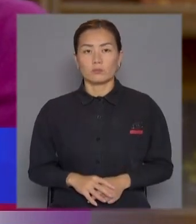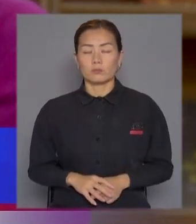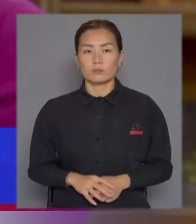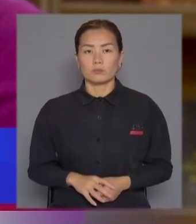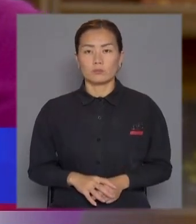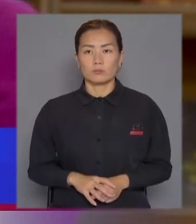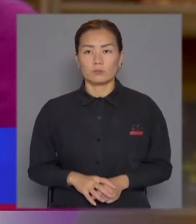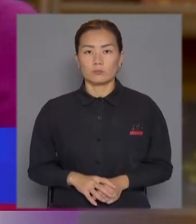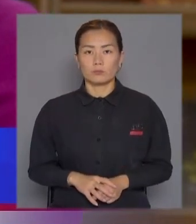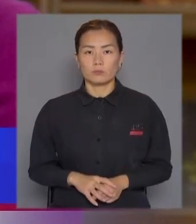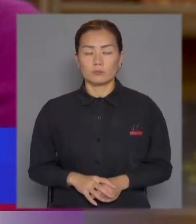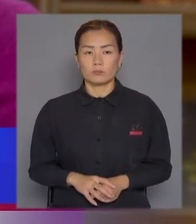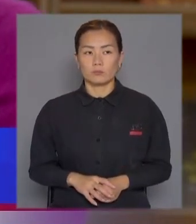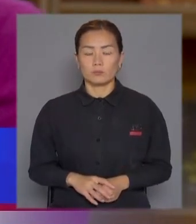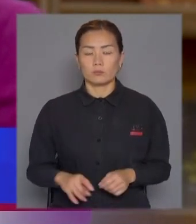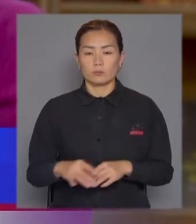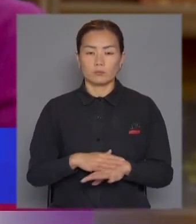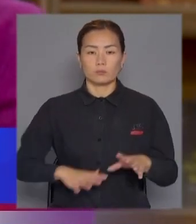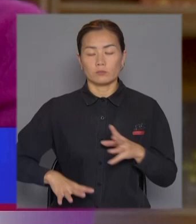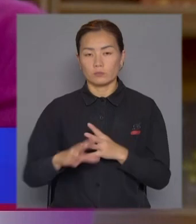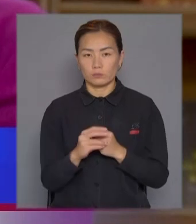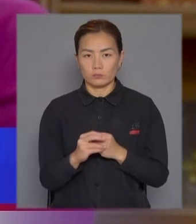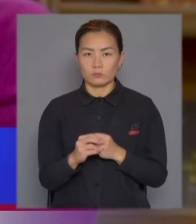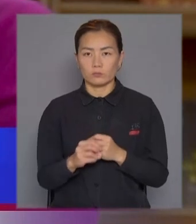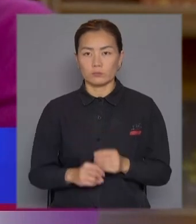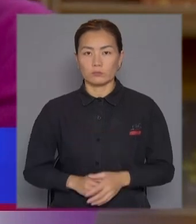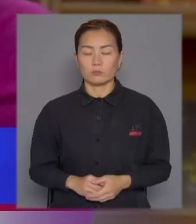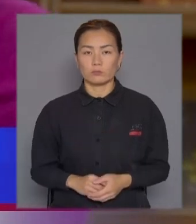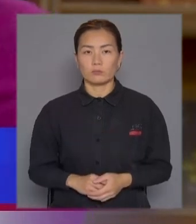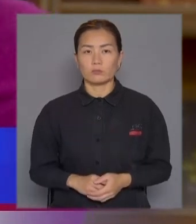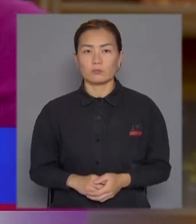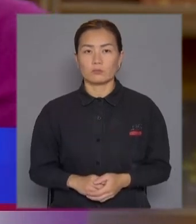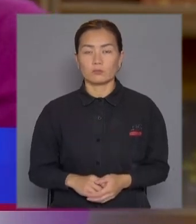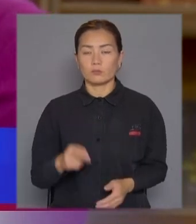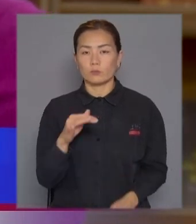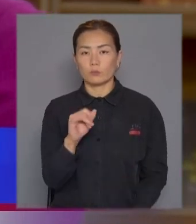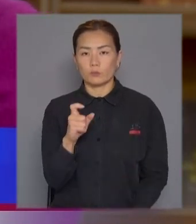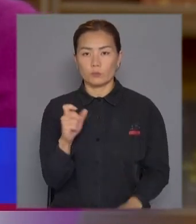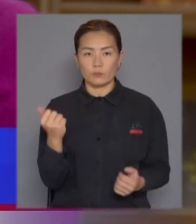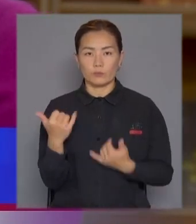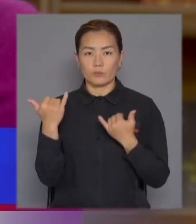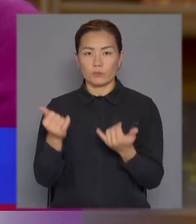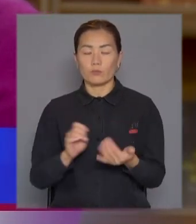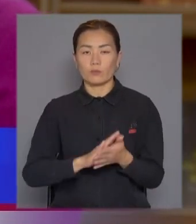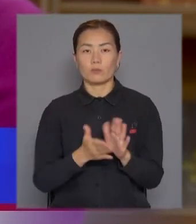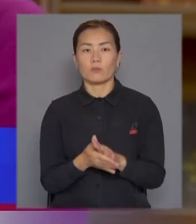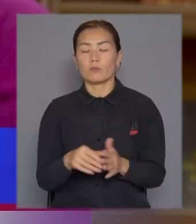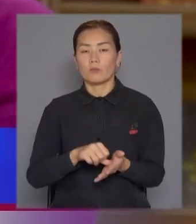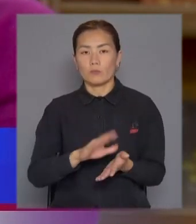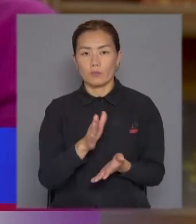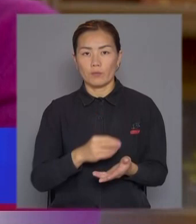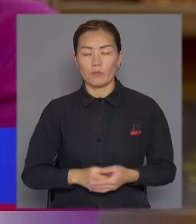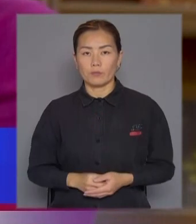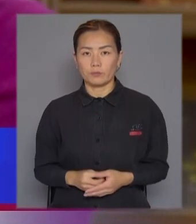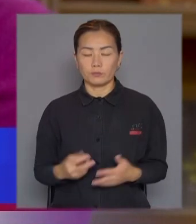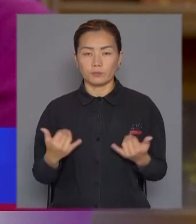дәлелі еліміздің түкпір-түкпірінде Фариза апайдың рухының құрметіне арналған іс-шаралар көптеп өтеді.